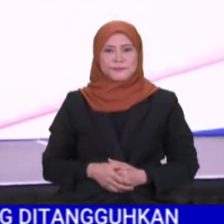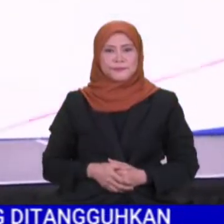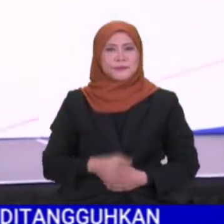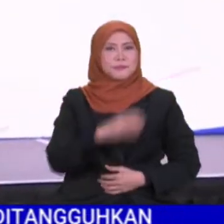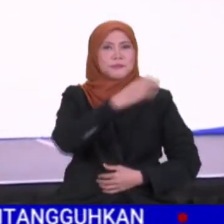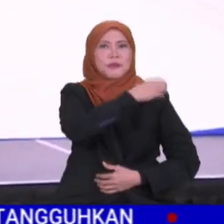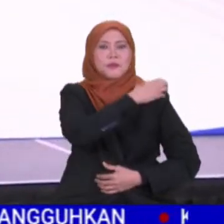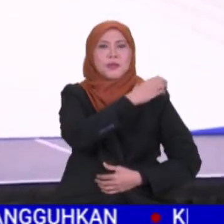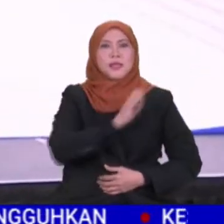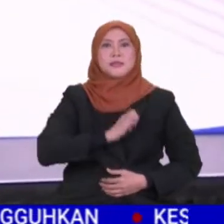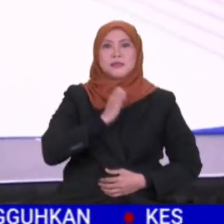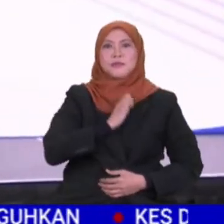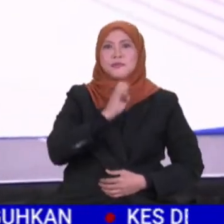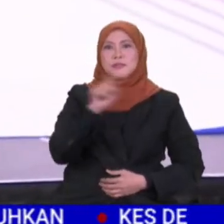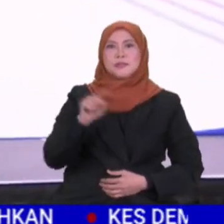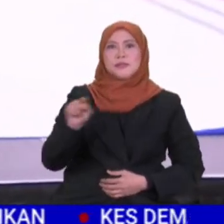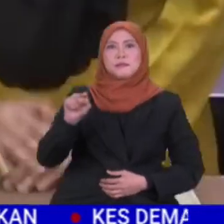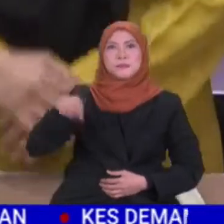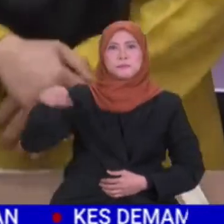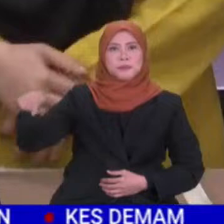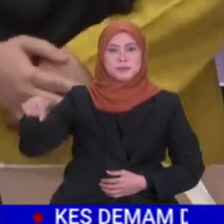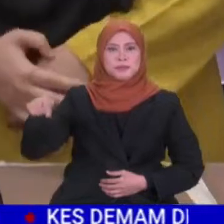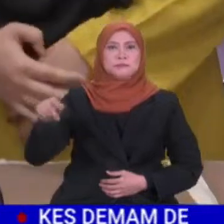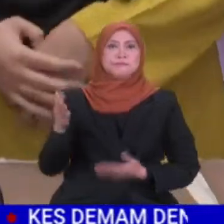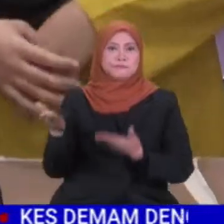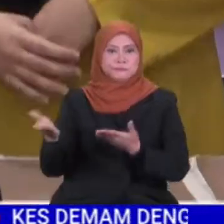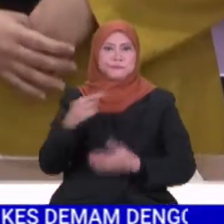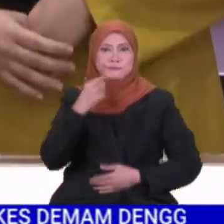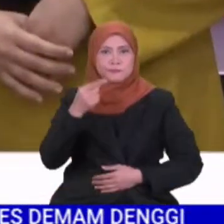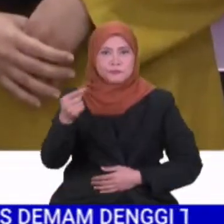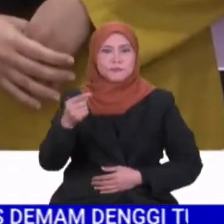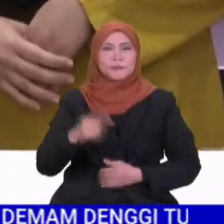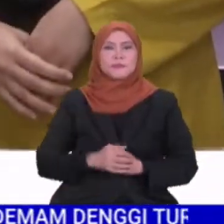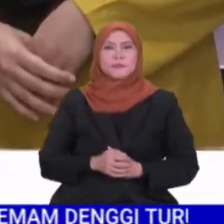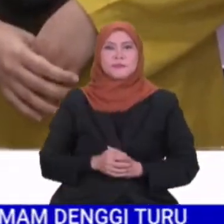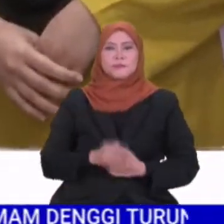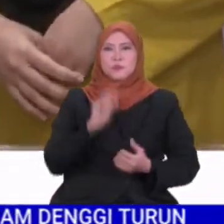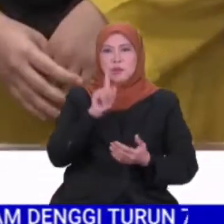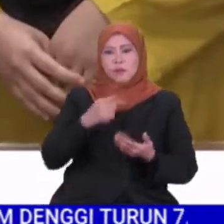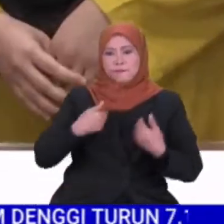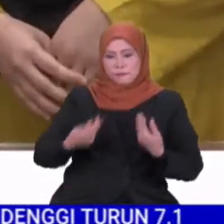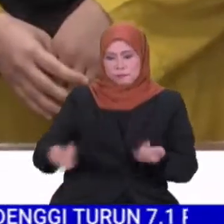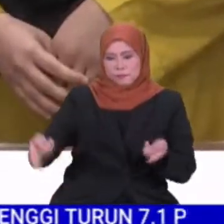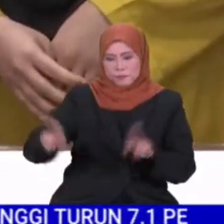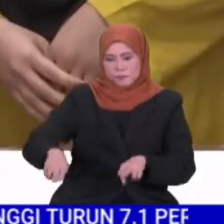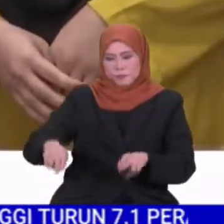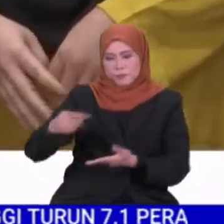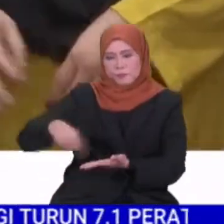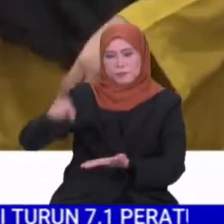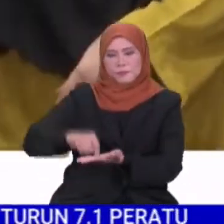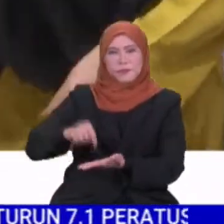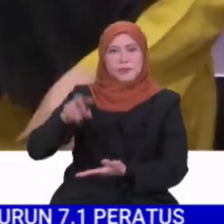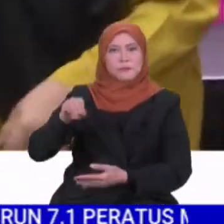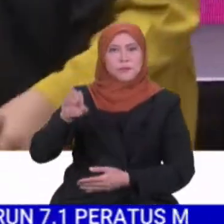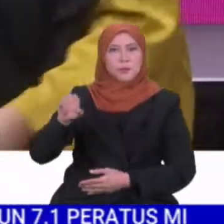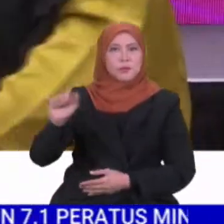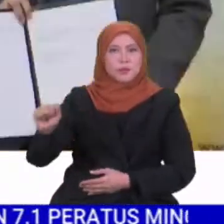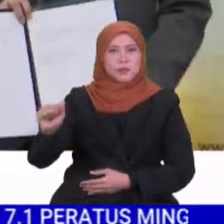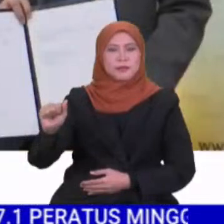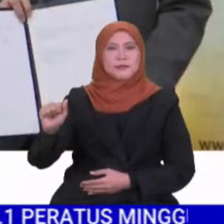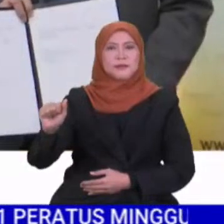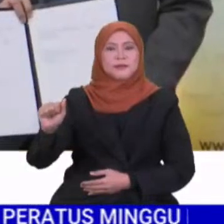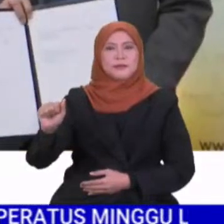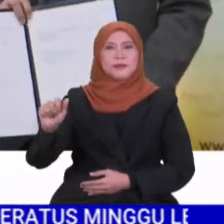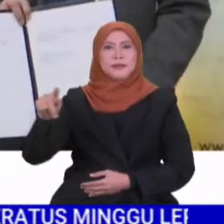Ketua Pegawai Eksekutif ZPP, Dato' Amran Hazali berkata, ke arah itu juga satu memorandum persefahaman MOA dimeterai antara